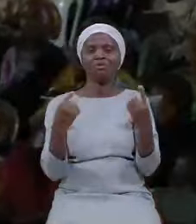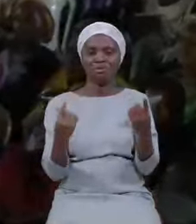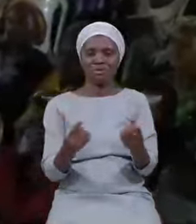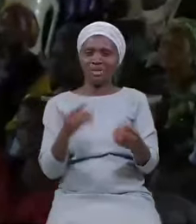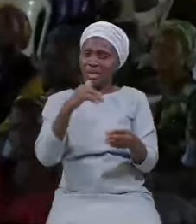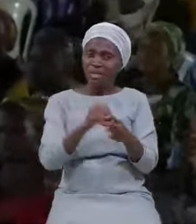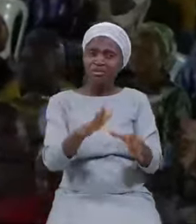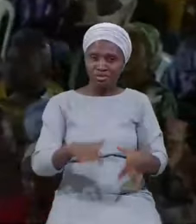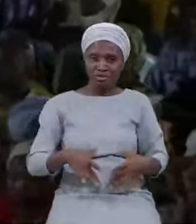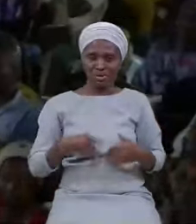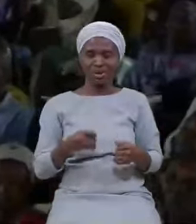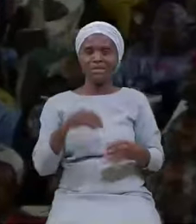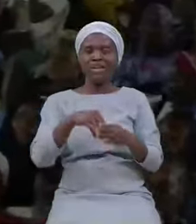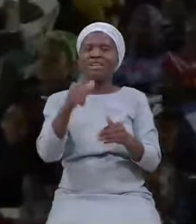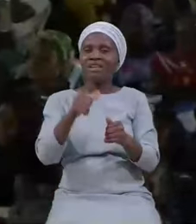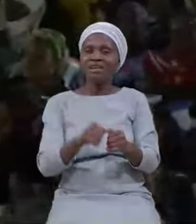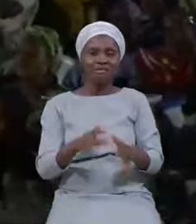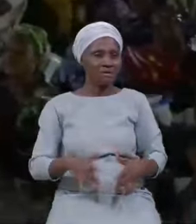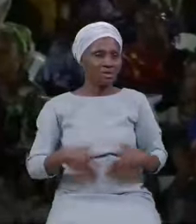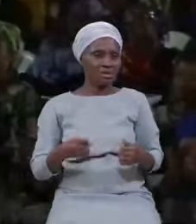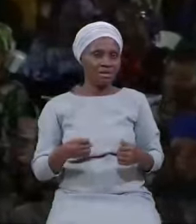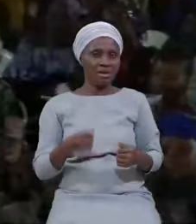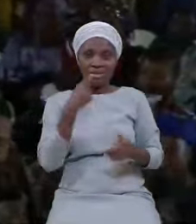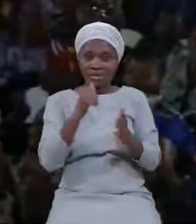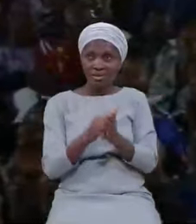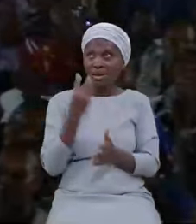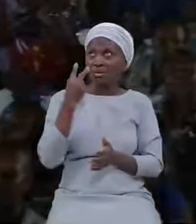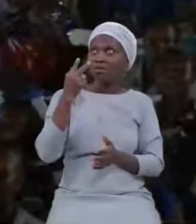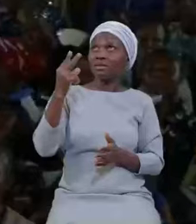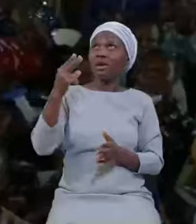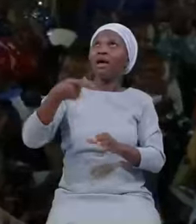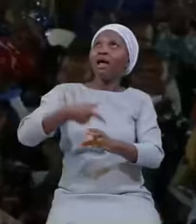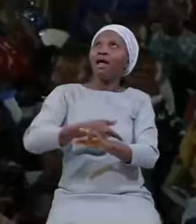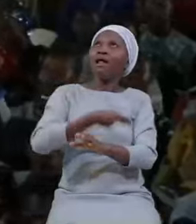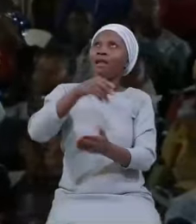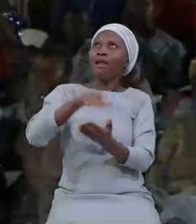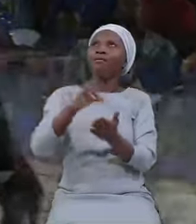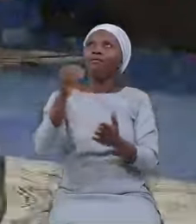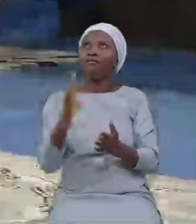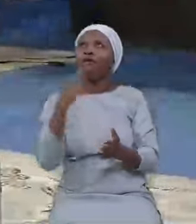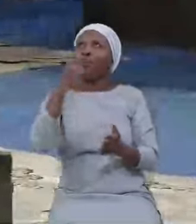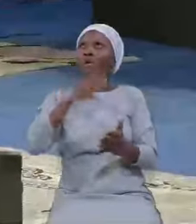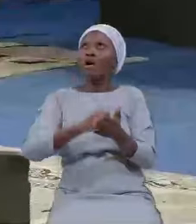vie. Voici l'agneau de Dieu qui ôte les péchés